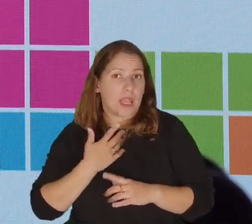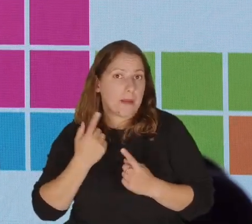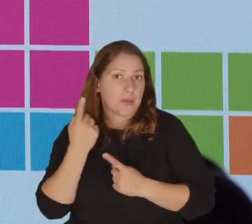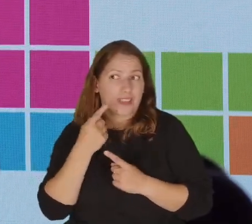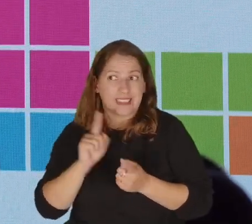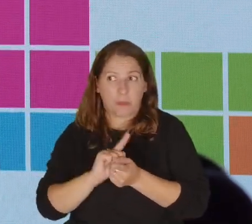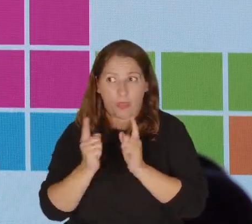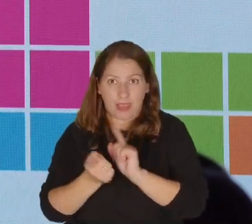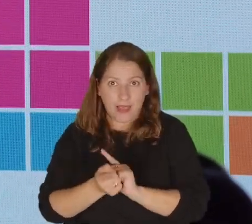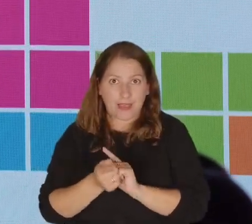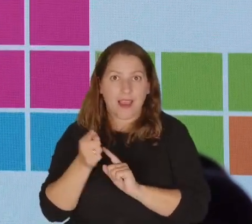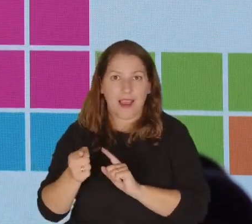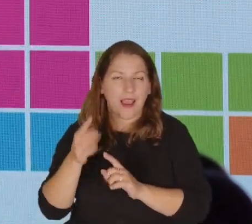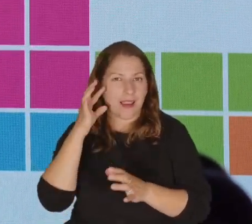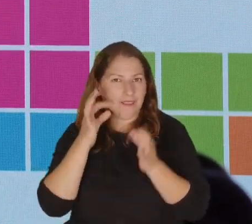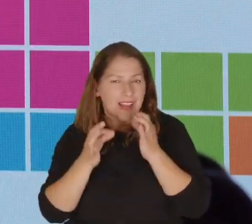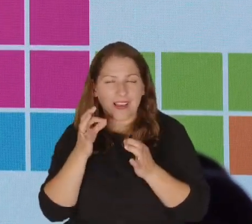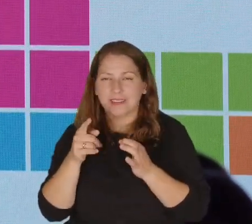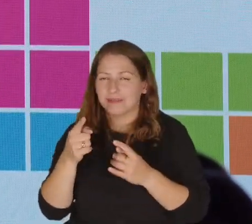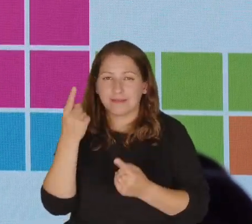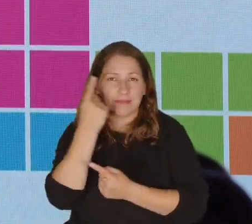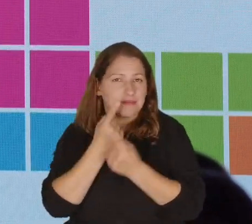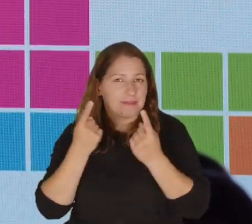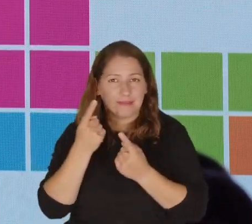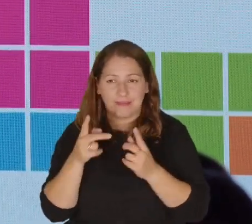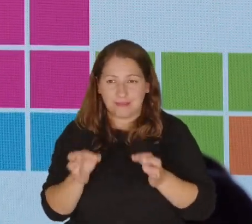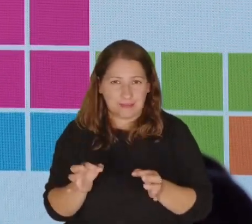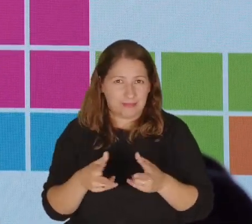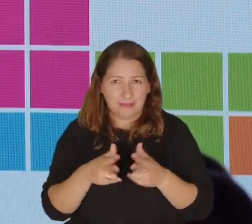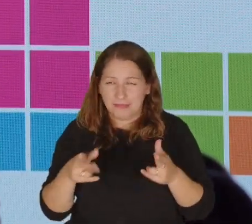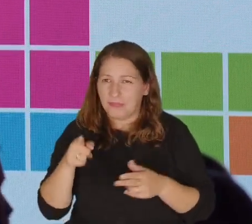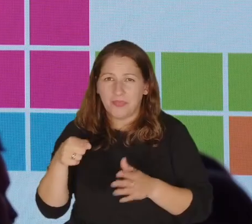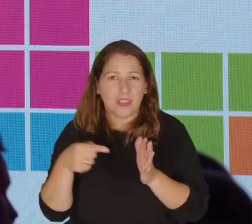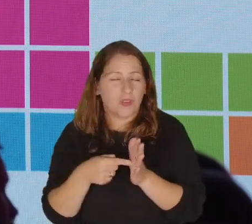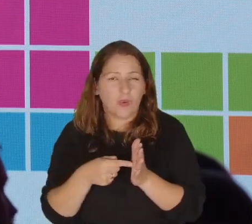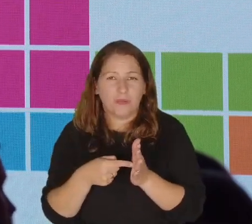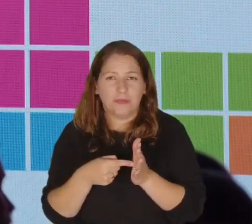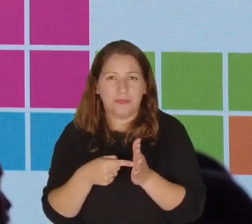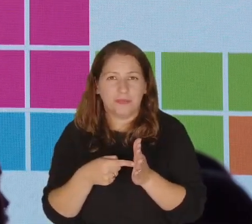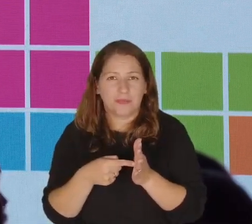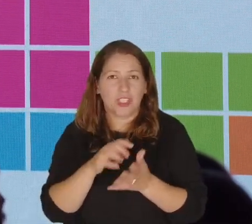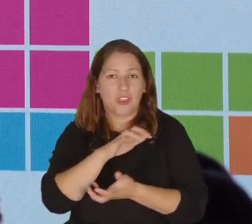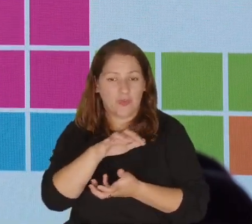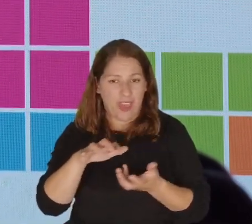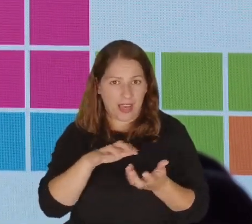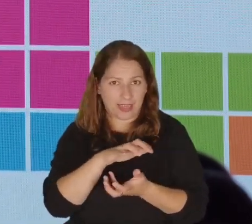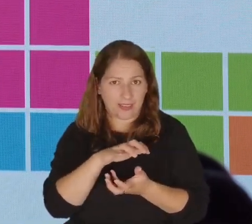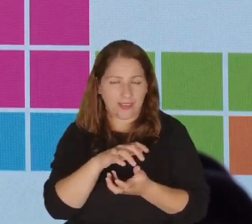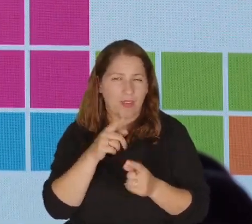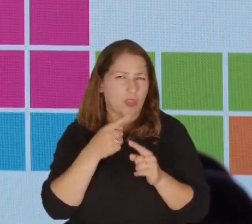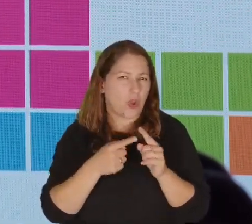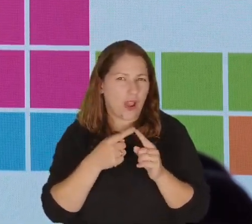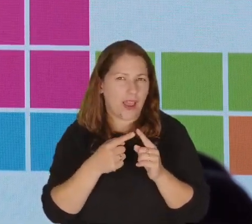te spotkania, ten rodzaj refleksji, ten rodzaj namysłu, który się dzieje tutaj, jest taki, żeby ten świat